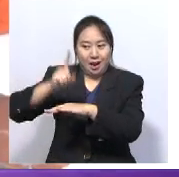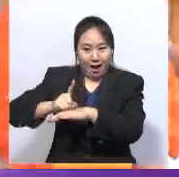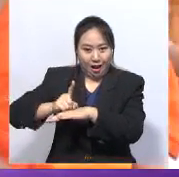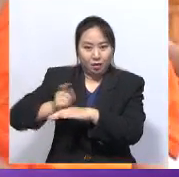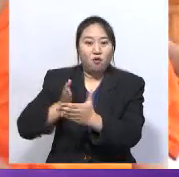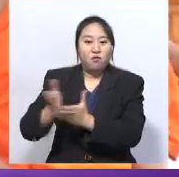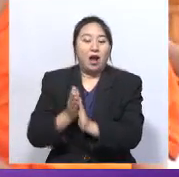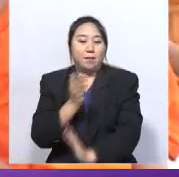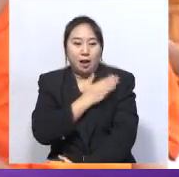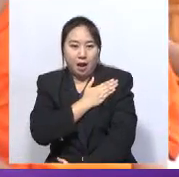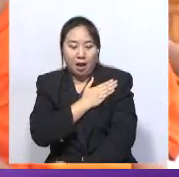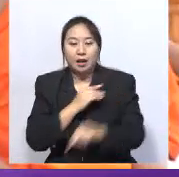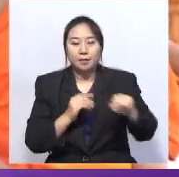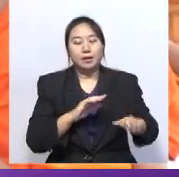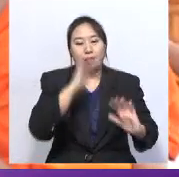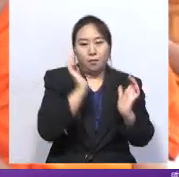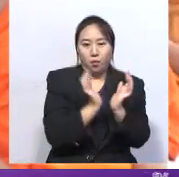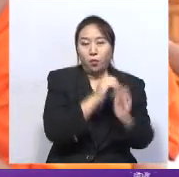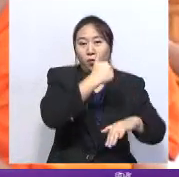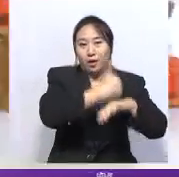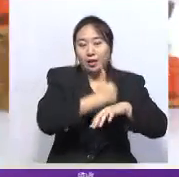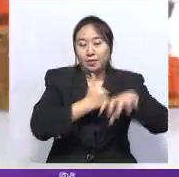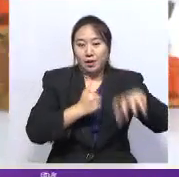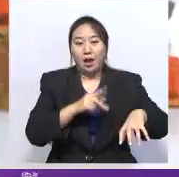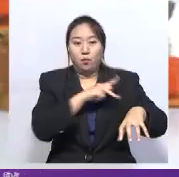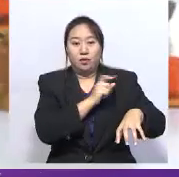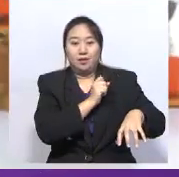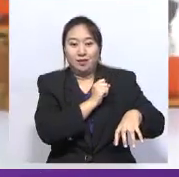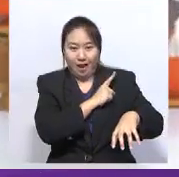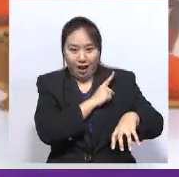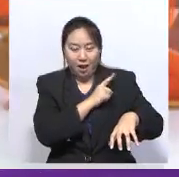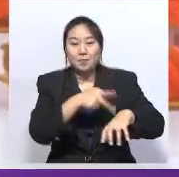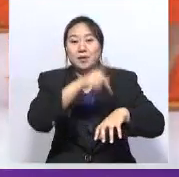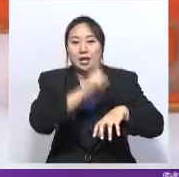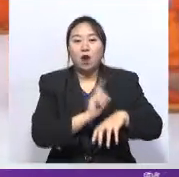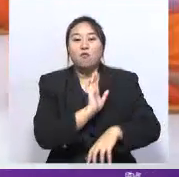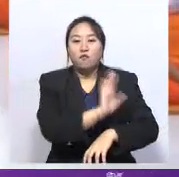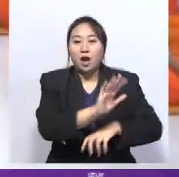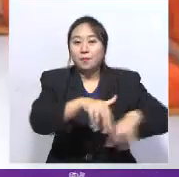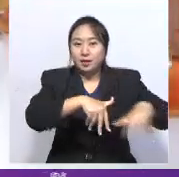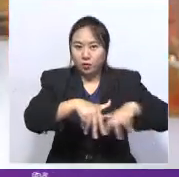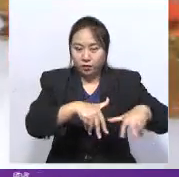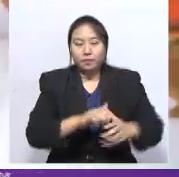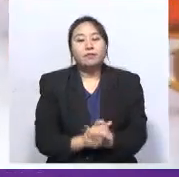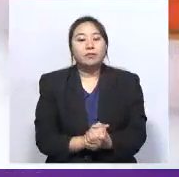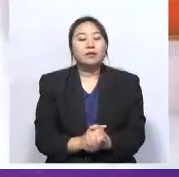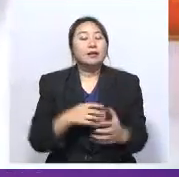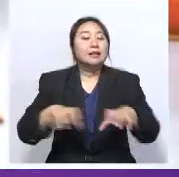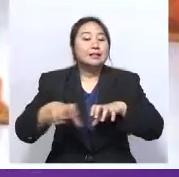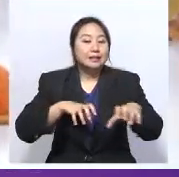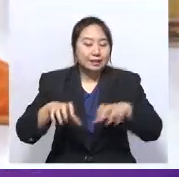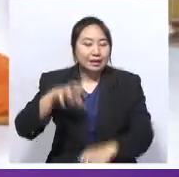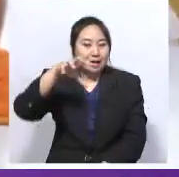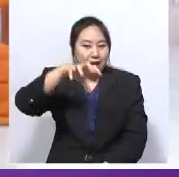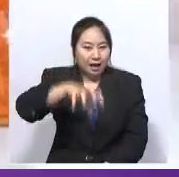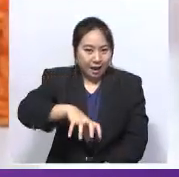และพันตำรวจโทพงพรพรามเสน่ห์ผู้อำนวยการสำนักงานพระพุทธศาสนาแห่งชาตินะครับเป็นประธานฝ่ายคารวาสซึ่งจัดขึ้นนะครับที่อาค